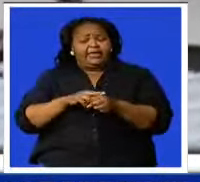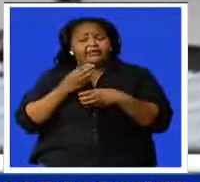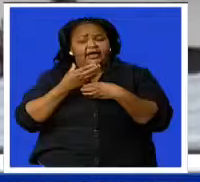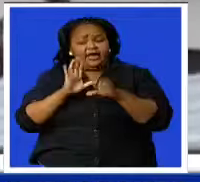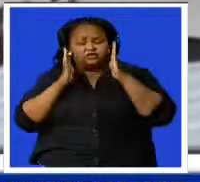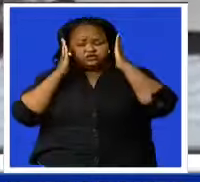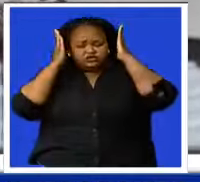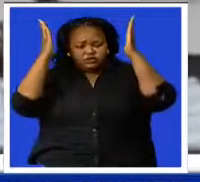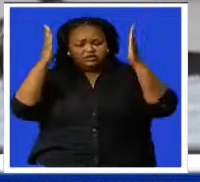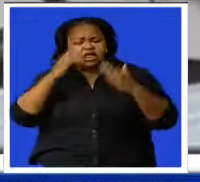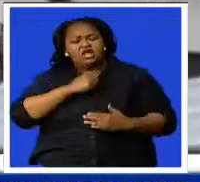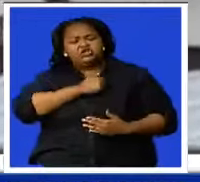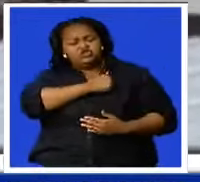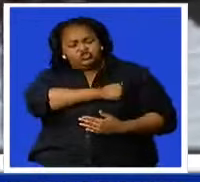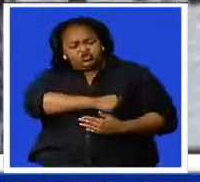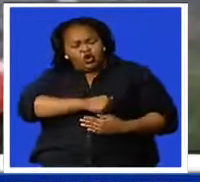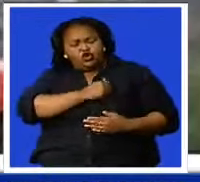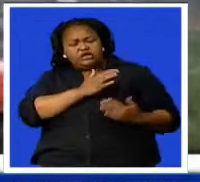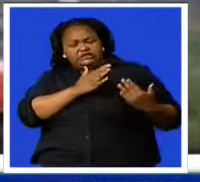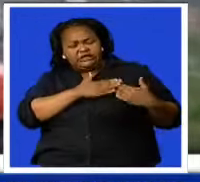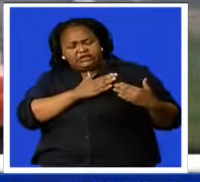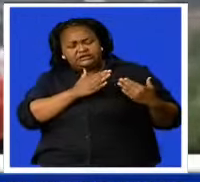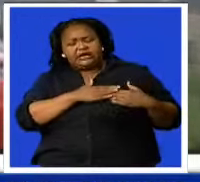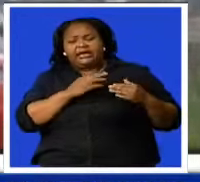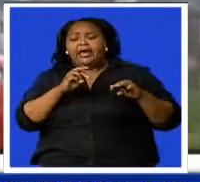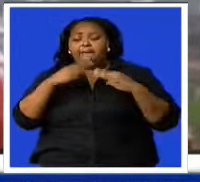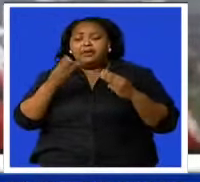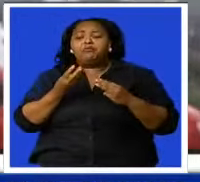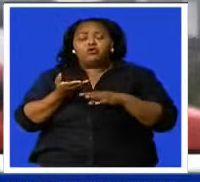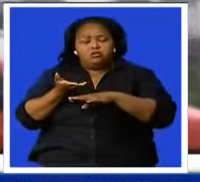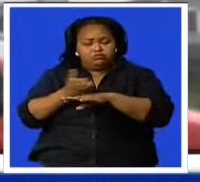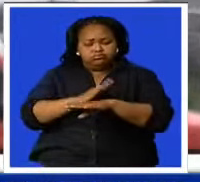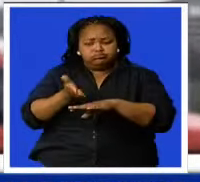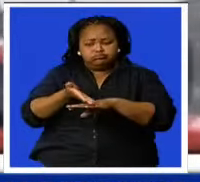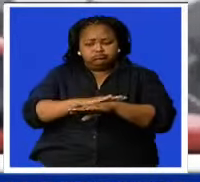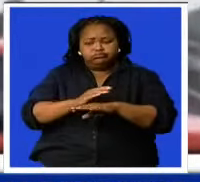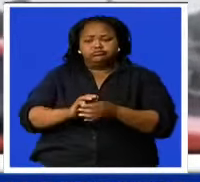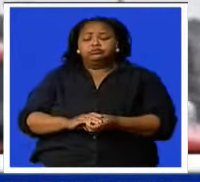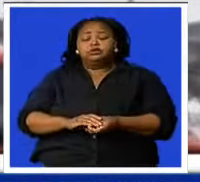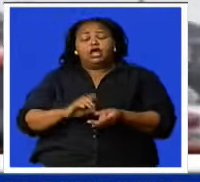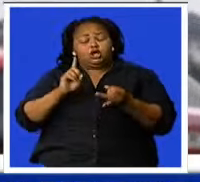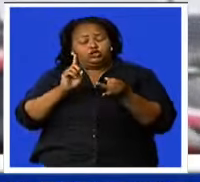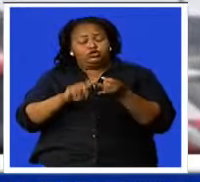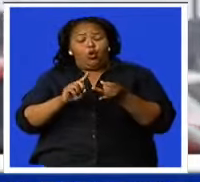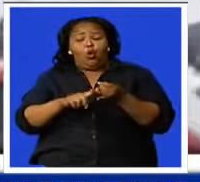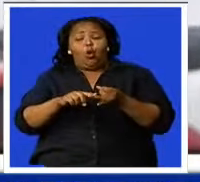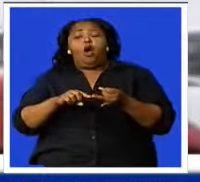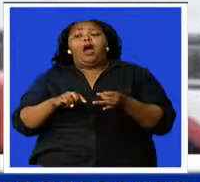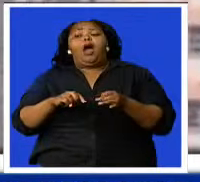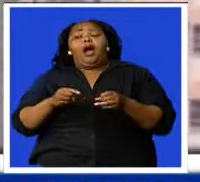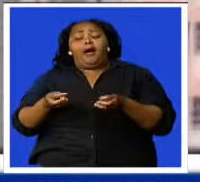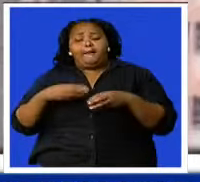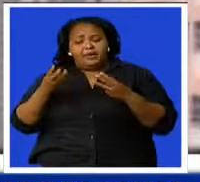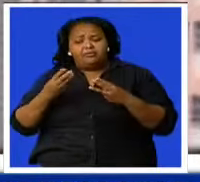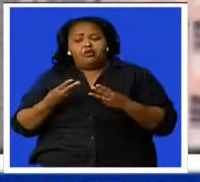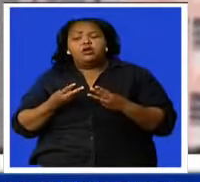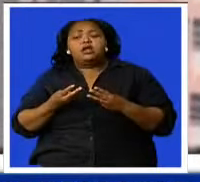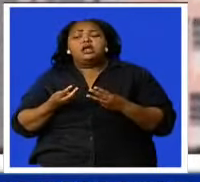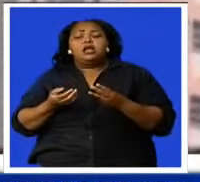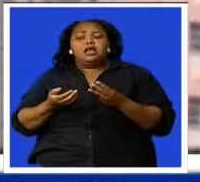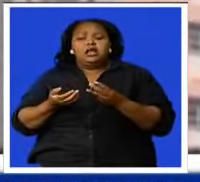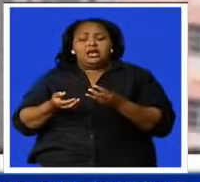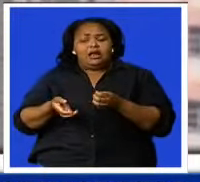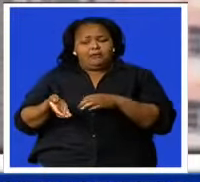labasishiye emhlabeni. Uphindze uthi liveli lilela labashiywe tihlobo tabo ngenxa